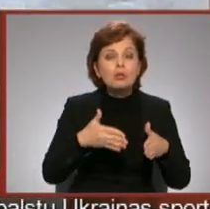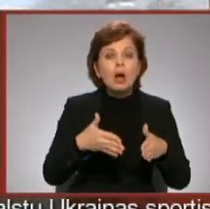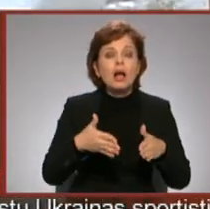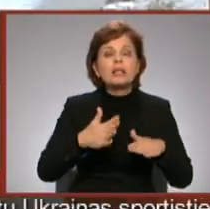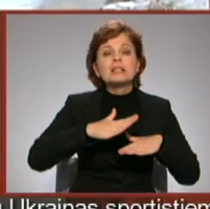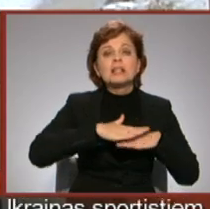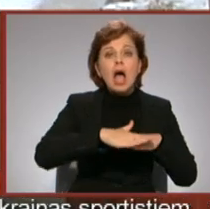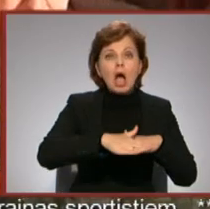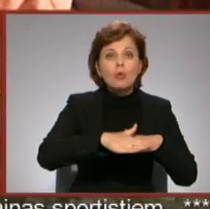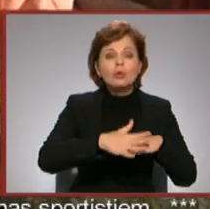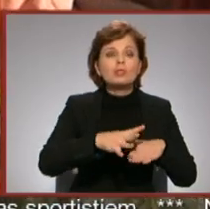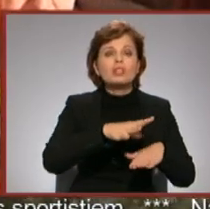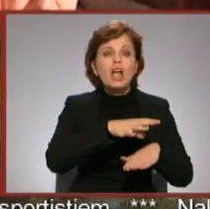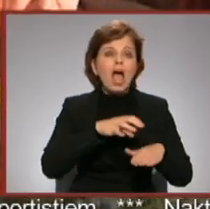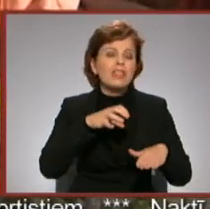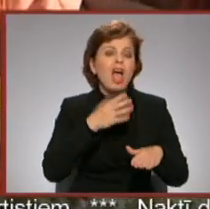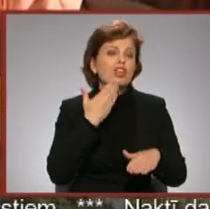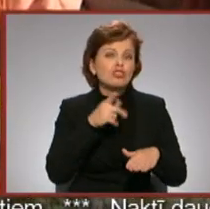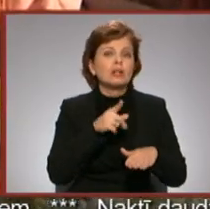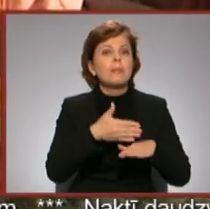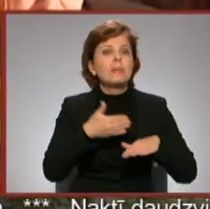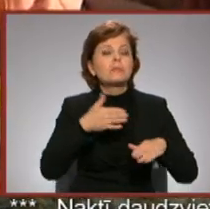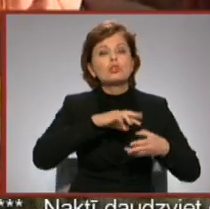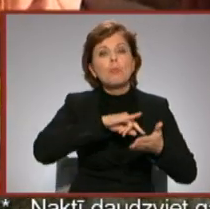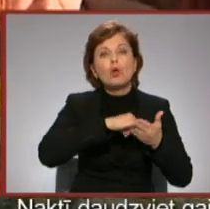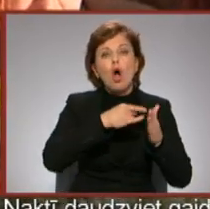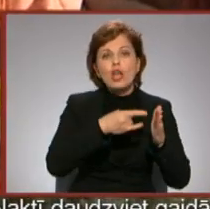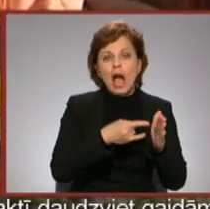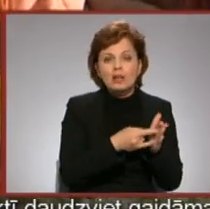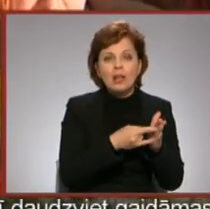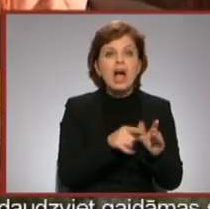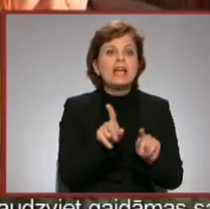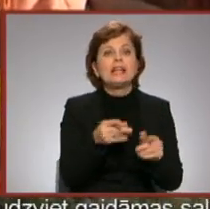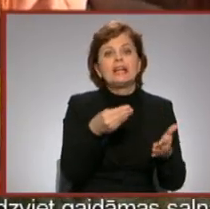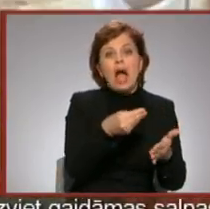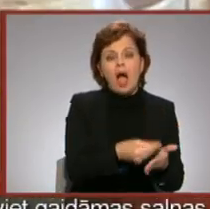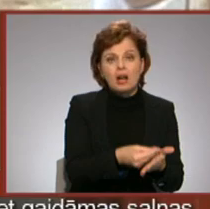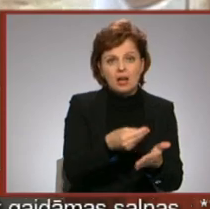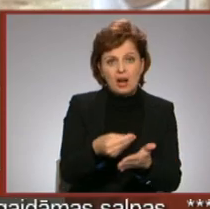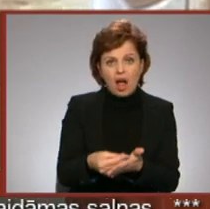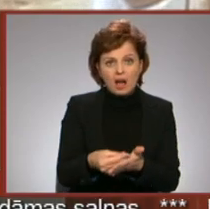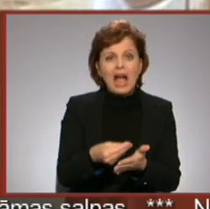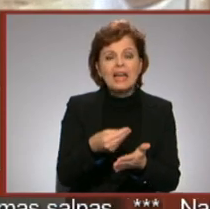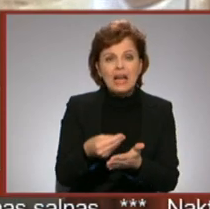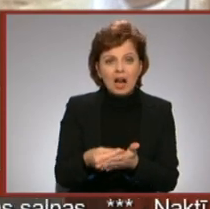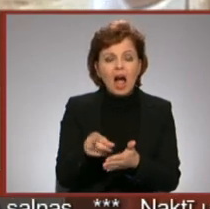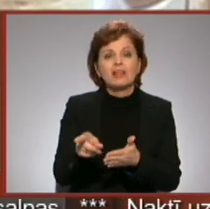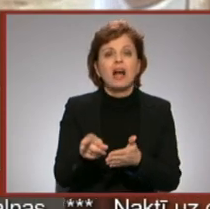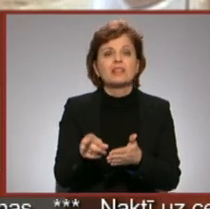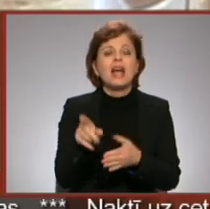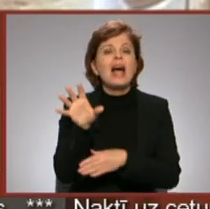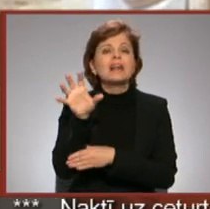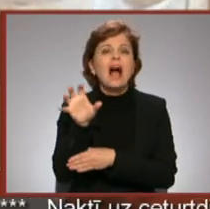pirms projektēšanas, un konkrētas ministra uzdevums, ka ir jāiegādājas tādi radari, kas